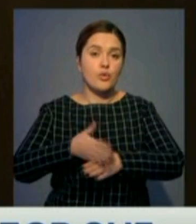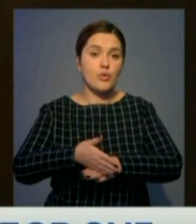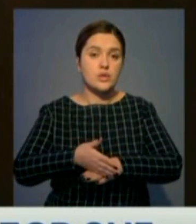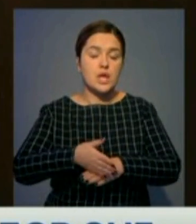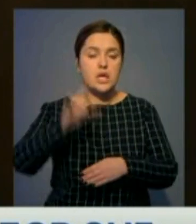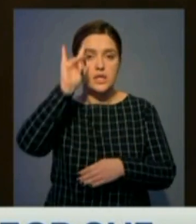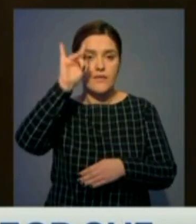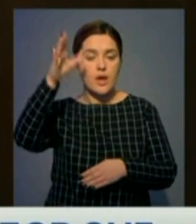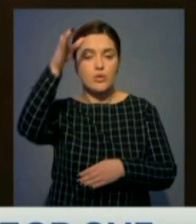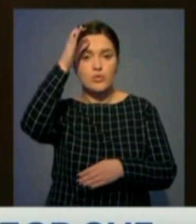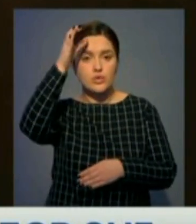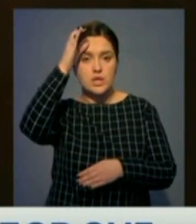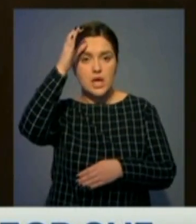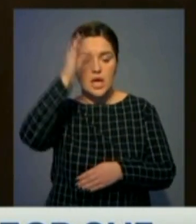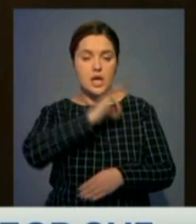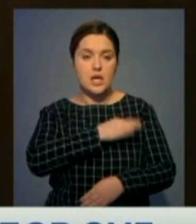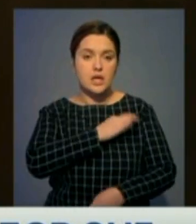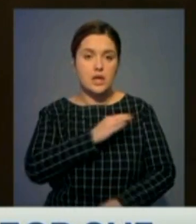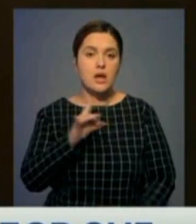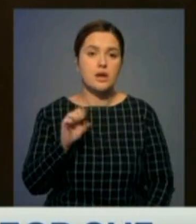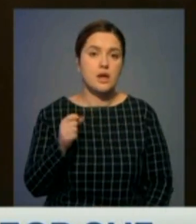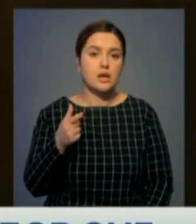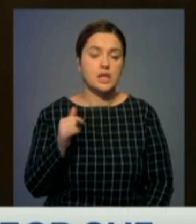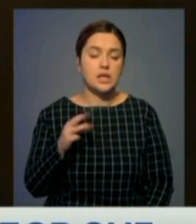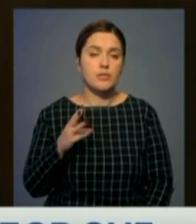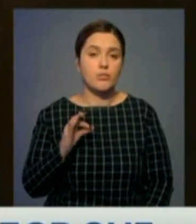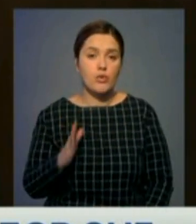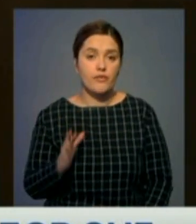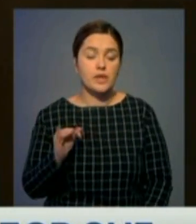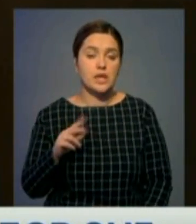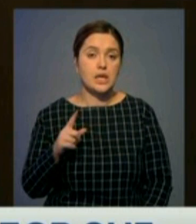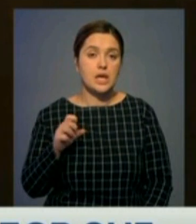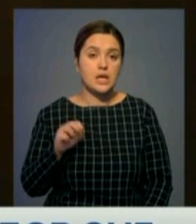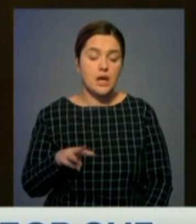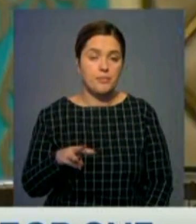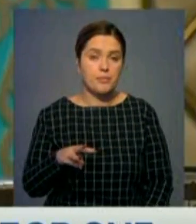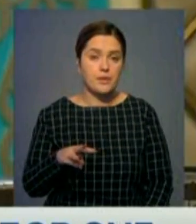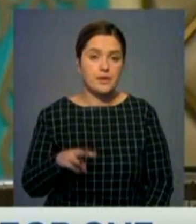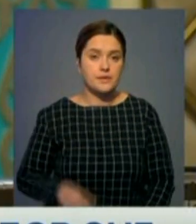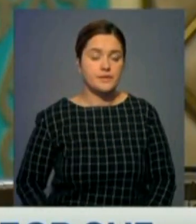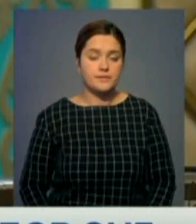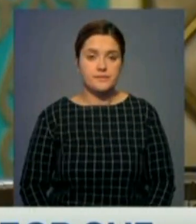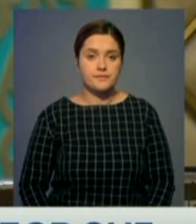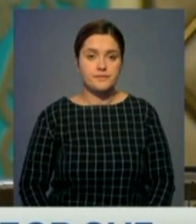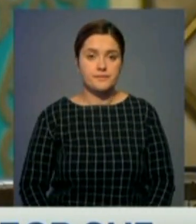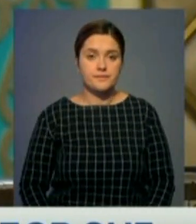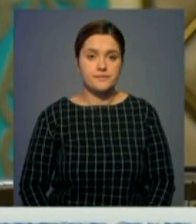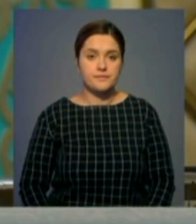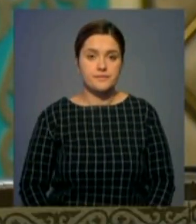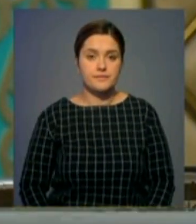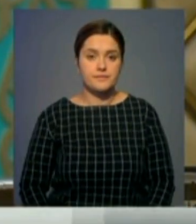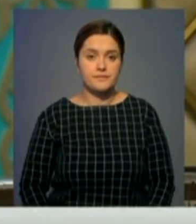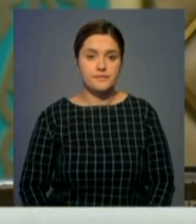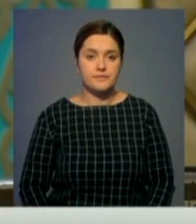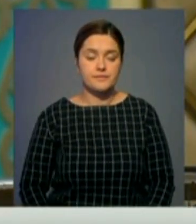видного ученого-правоведа Ильгама Рагимова «Философия преступления и наказания». Наказание преследует и